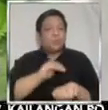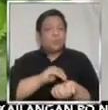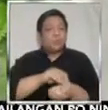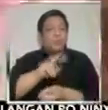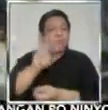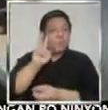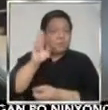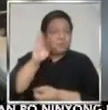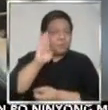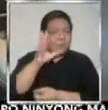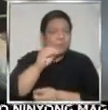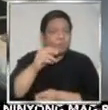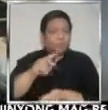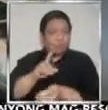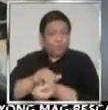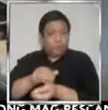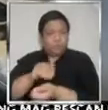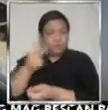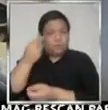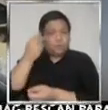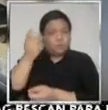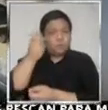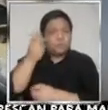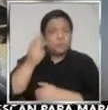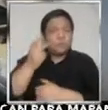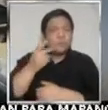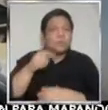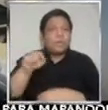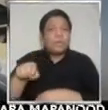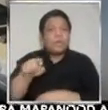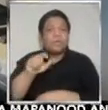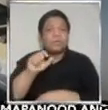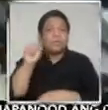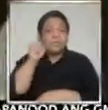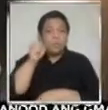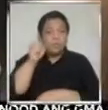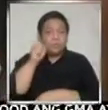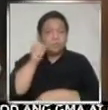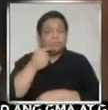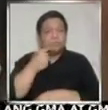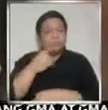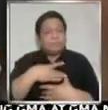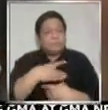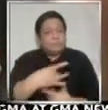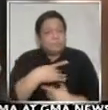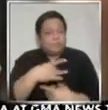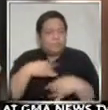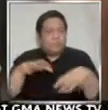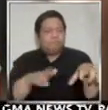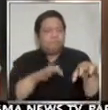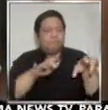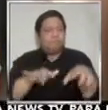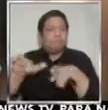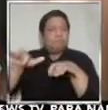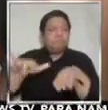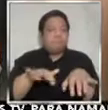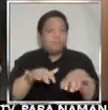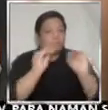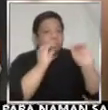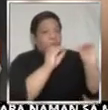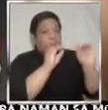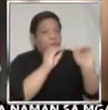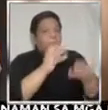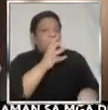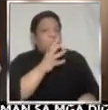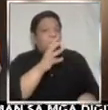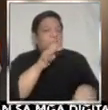Hayden Co. Ang bago interes si Scarlet Snow ang pagtugtog ng piano. Siya pa ang nagtuturo sa kanyang mommy Vicky niya ng piano